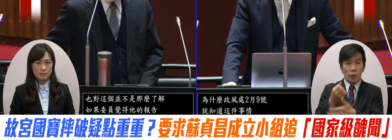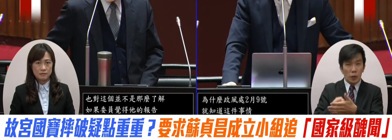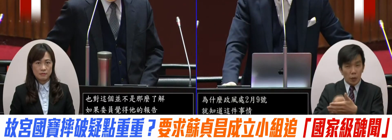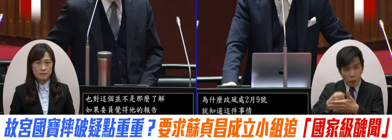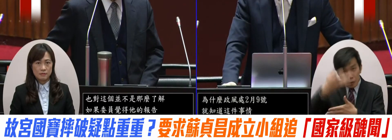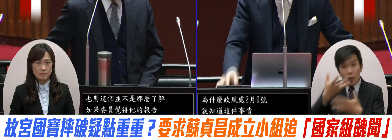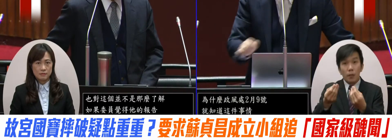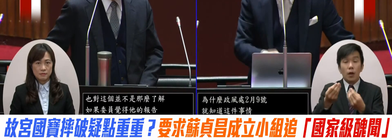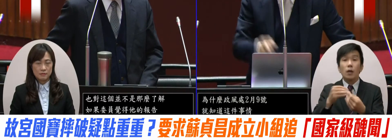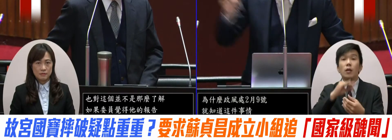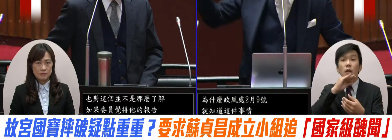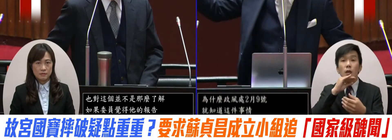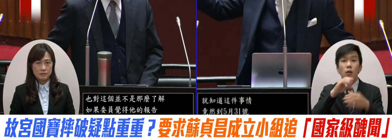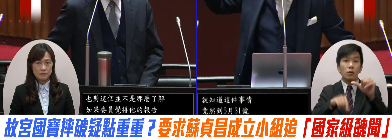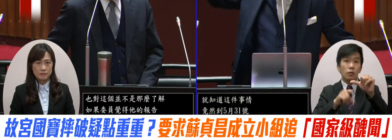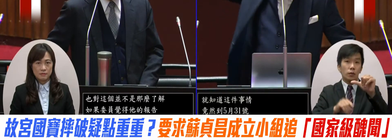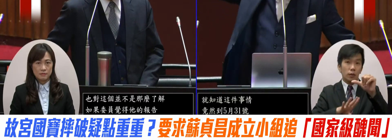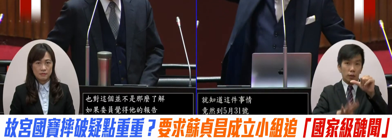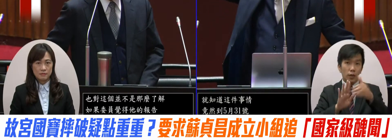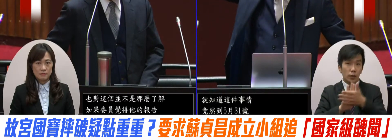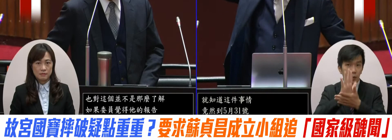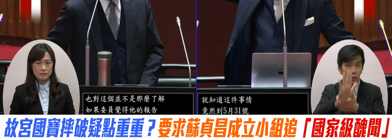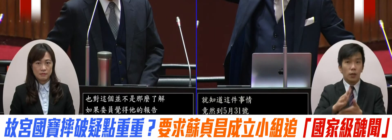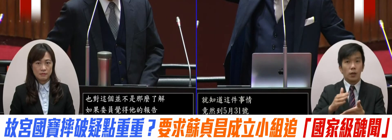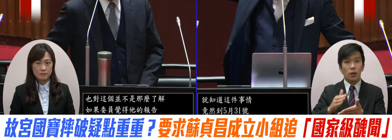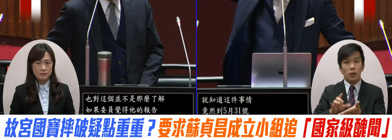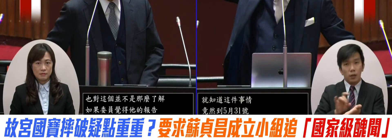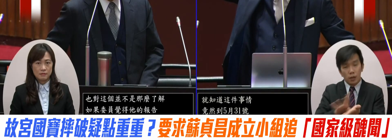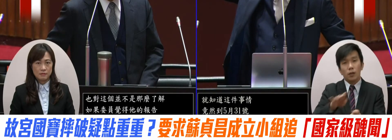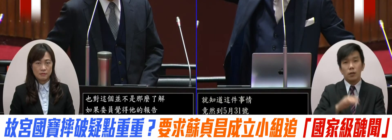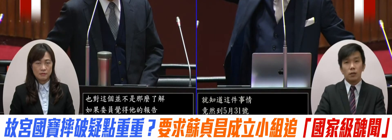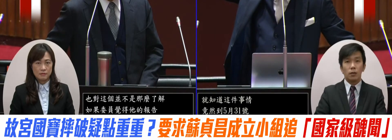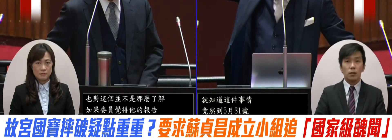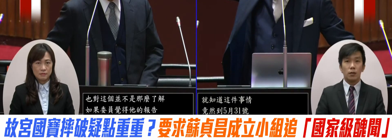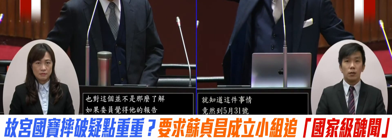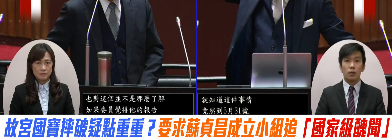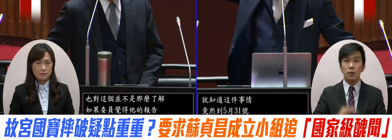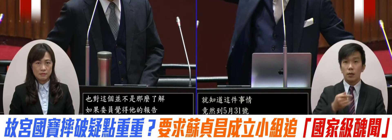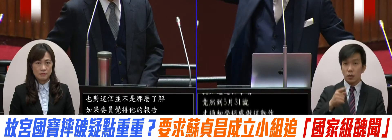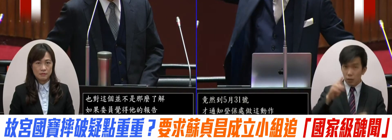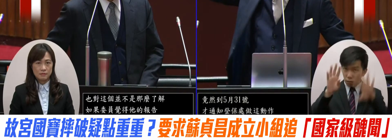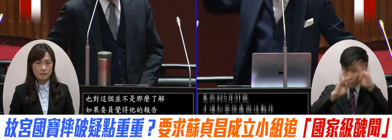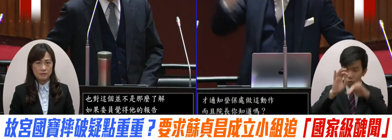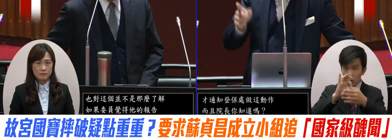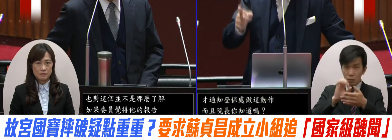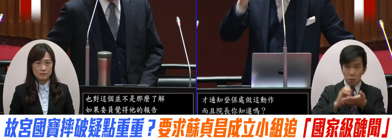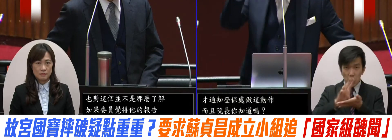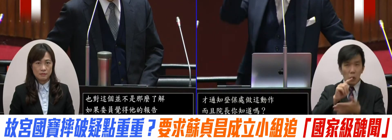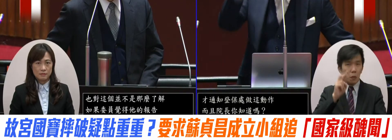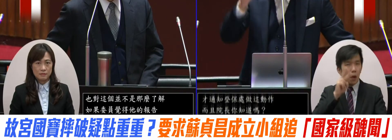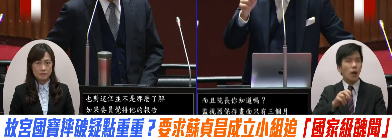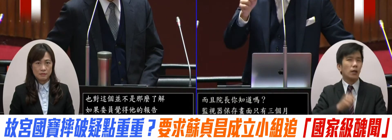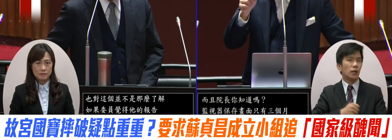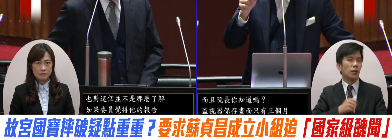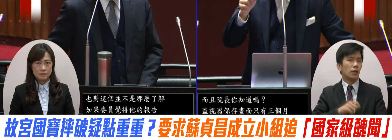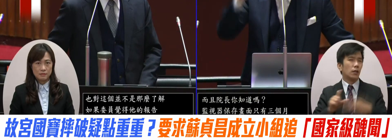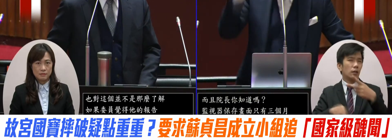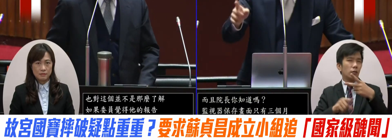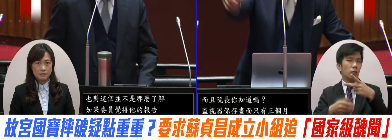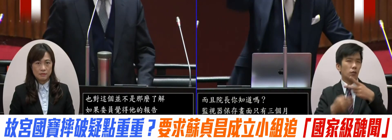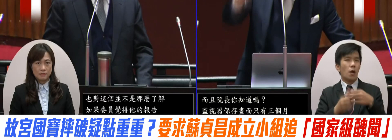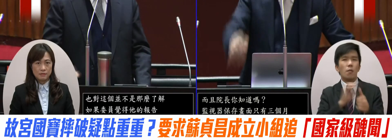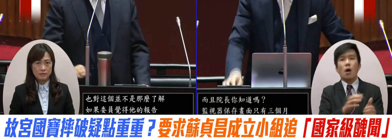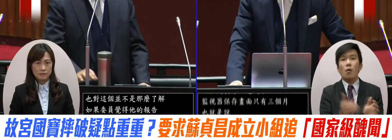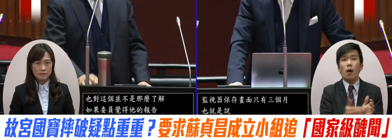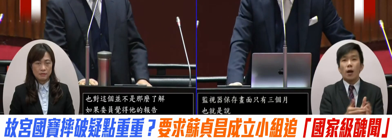了。结果你看到没有？调查报告也讲得很清楚，2月9号政风室他就知道这件事情，他应